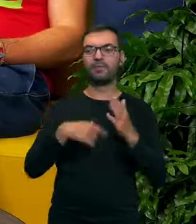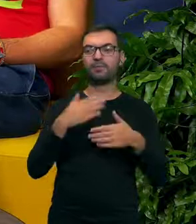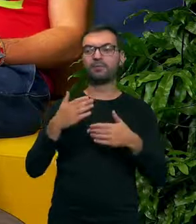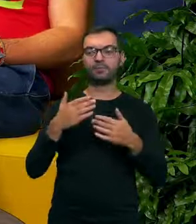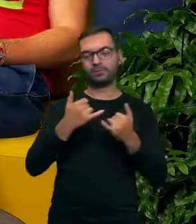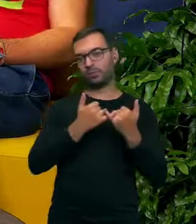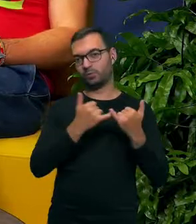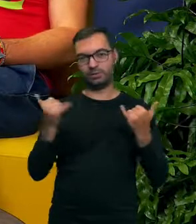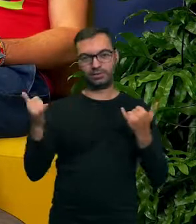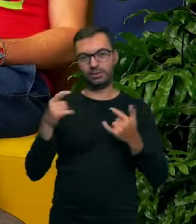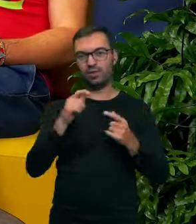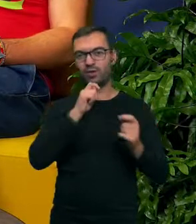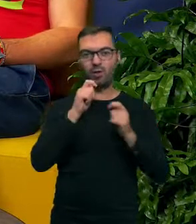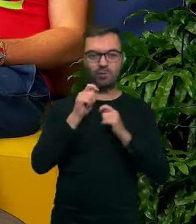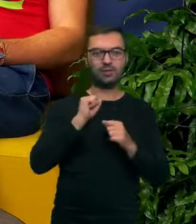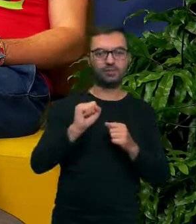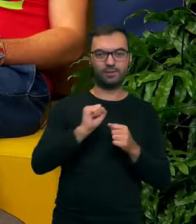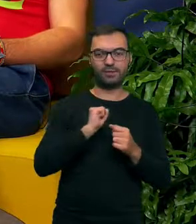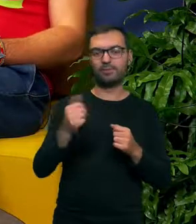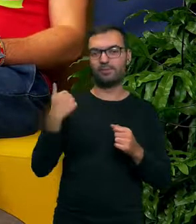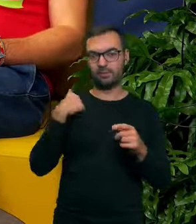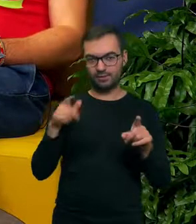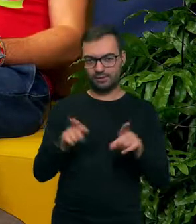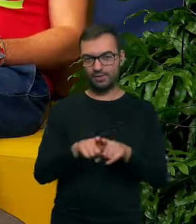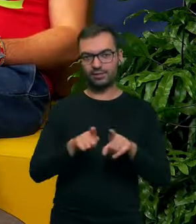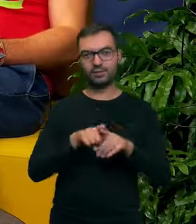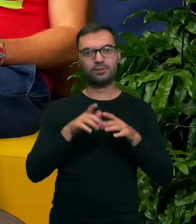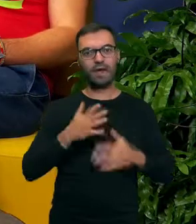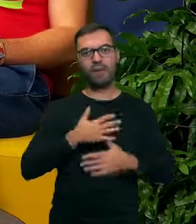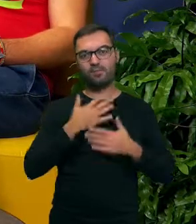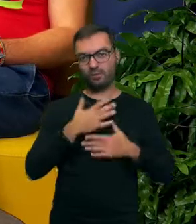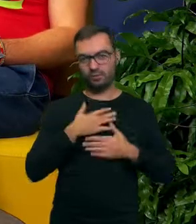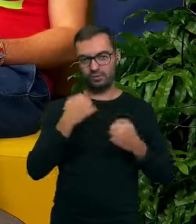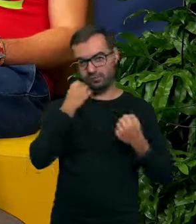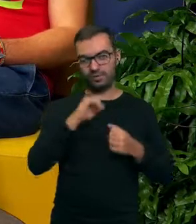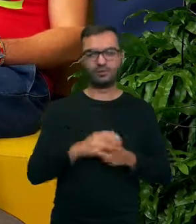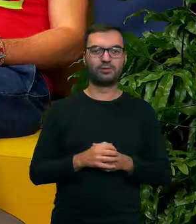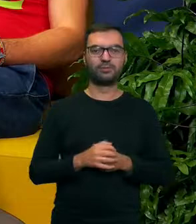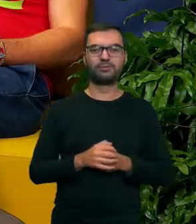jakby szereg różnego rodzaju takich komentarzy fajnych, bardzo emocjonujących też.